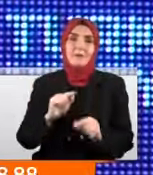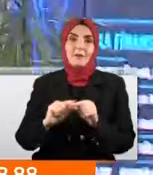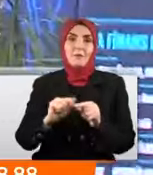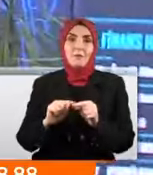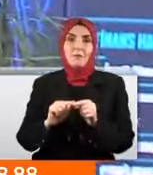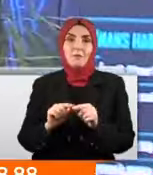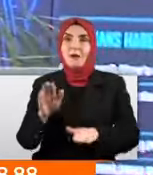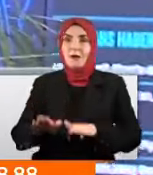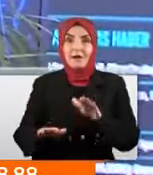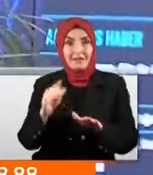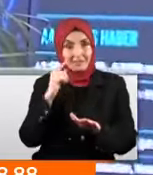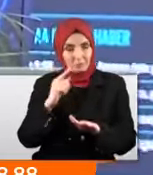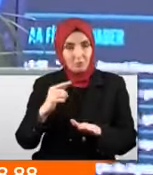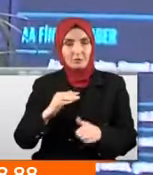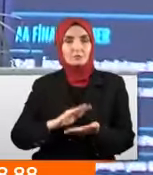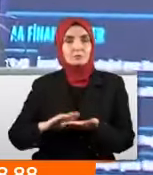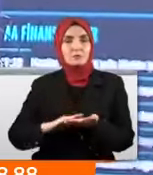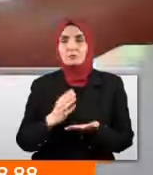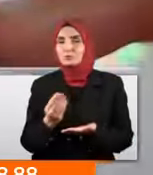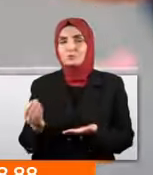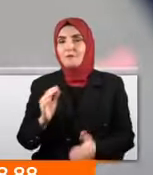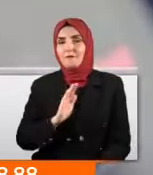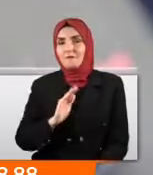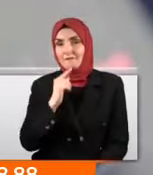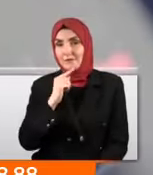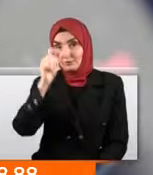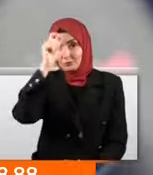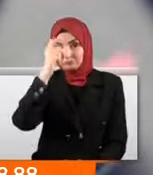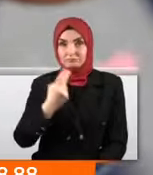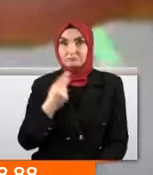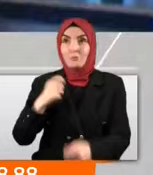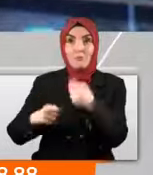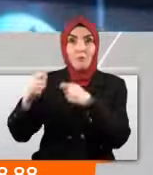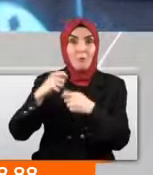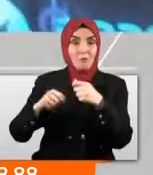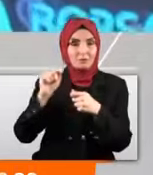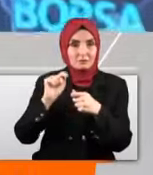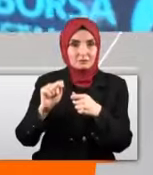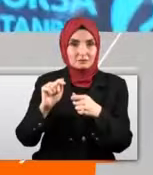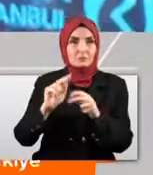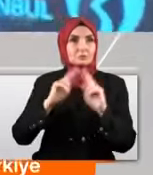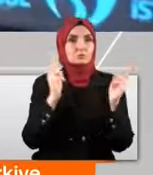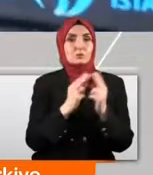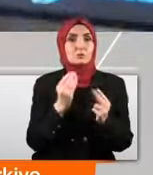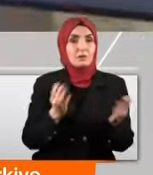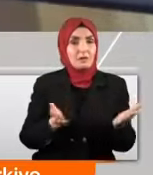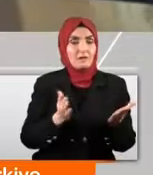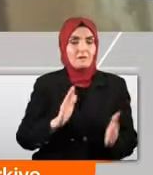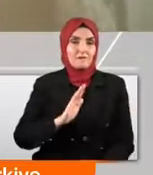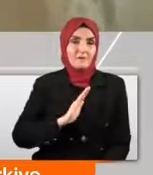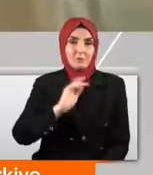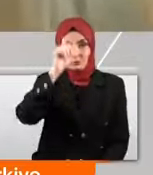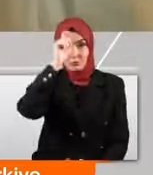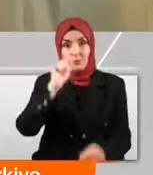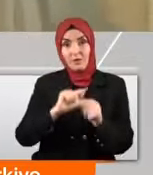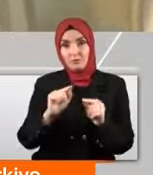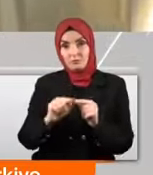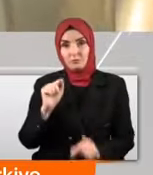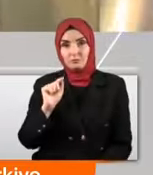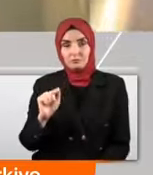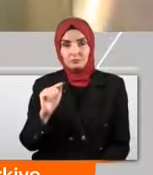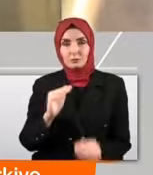yaptık. Türk borsasına ilginin her geçen gün arttığını da sözlerine ekledi. Türk ekonomisinin yüksek büyüme